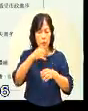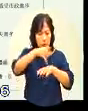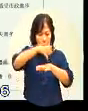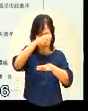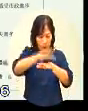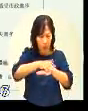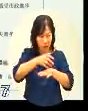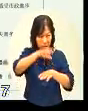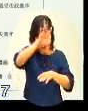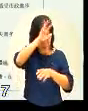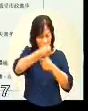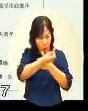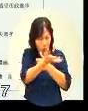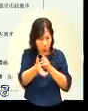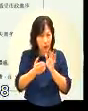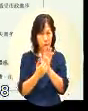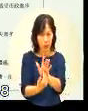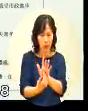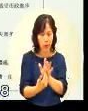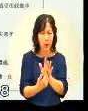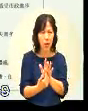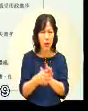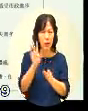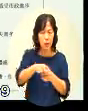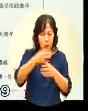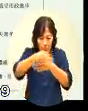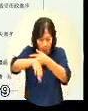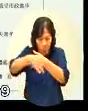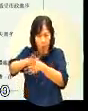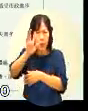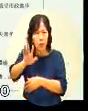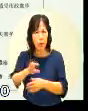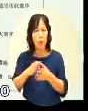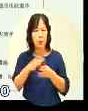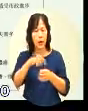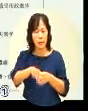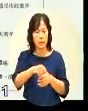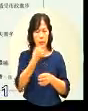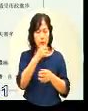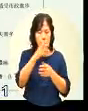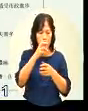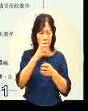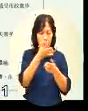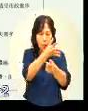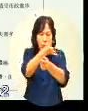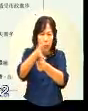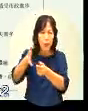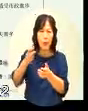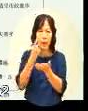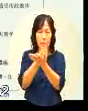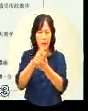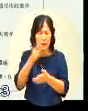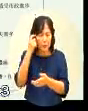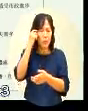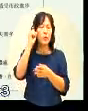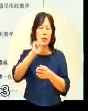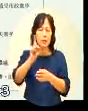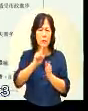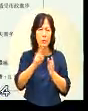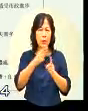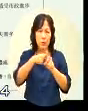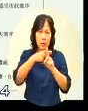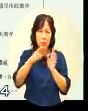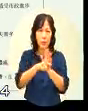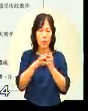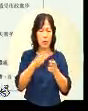热防治方面有一些末端的漏洞。好，这是我们这次民调出来的一个讯息，这是我跟研